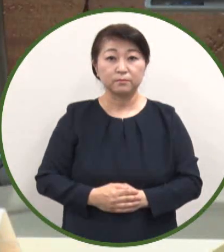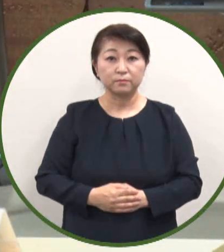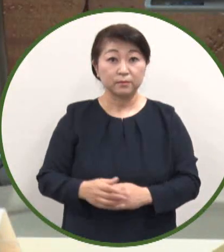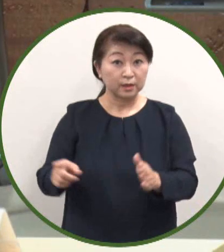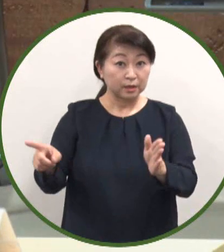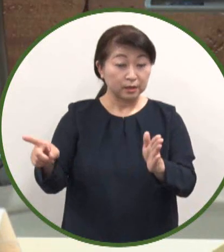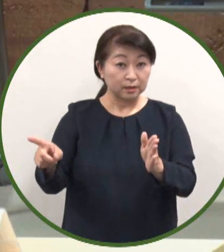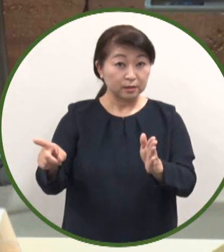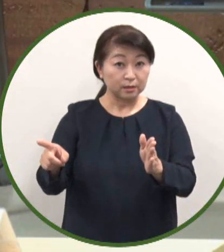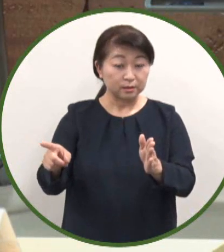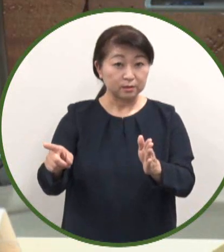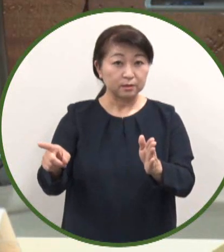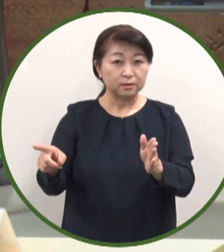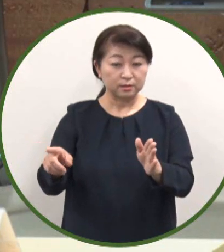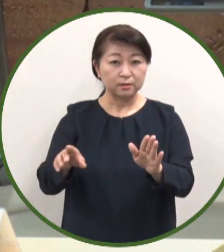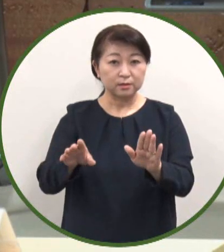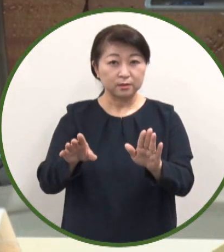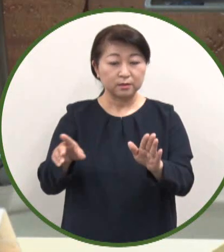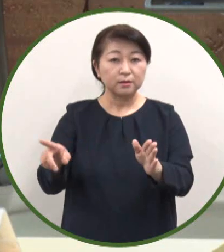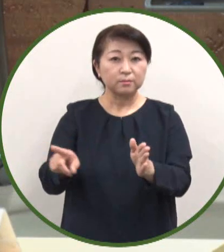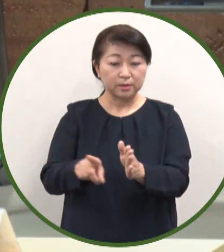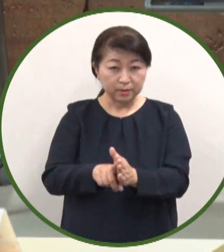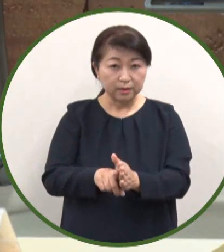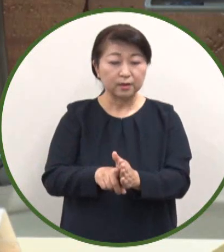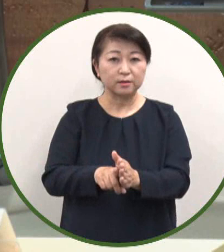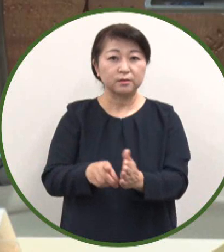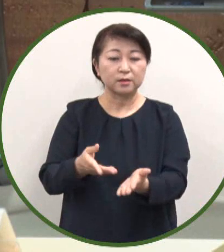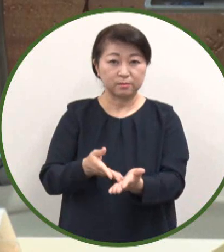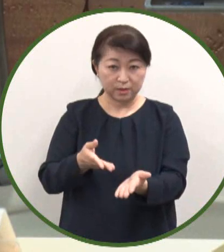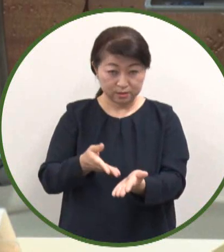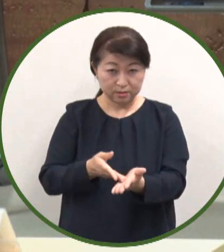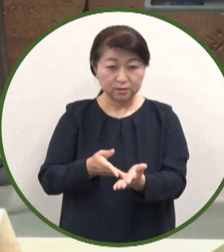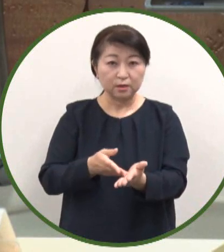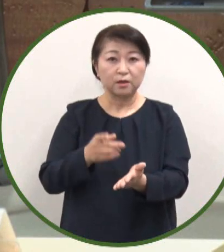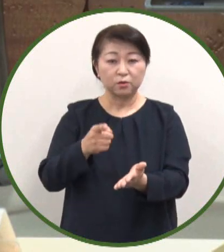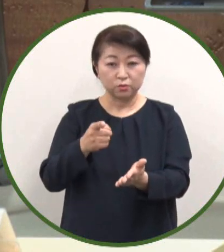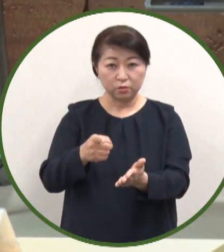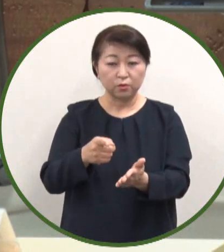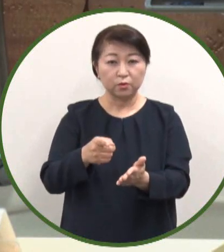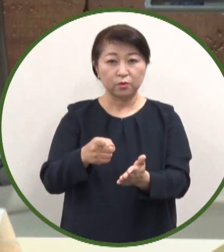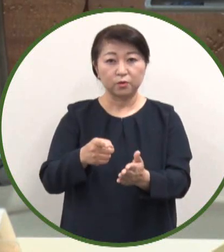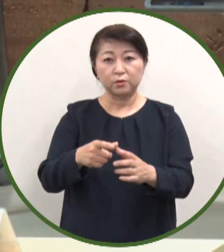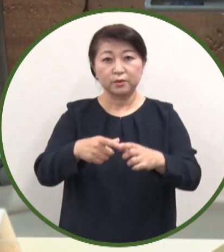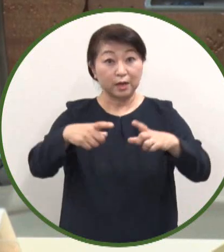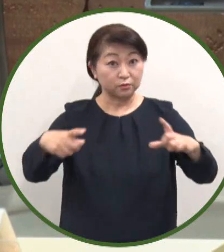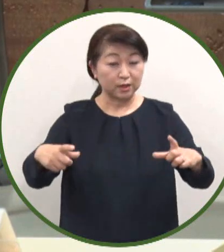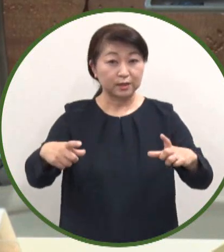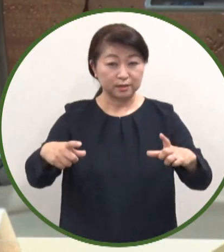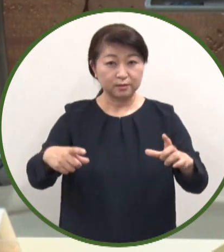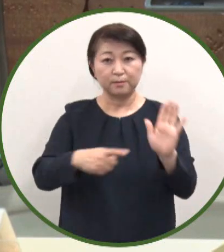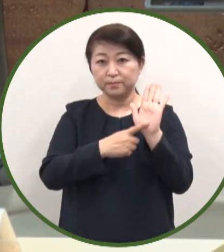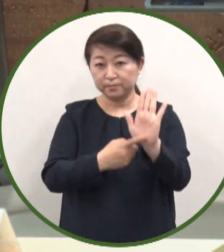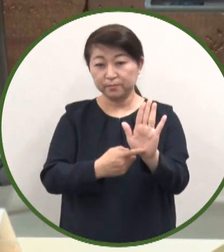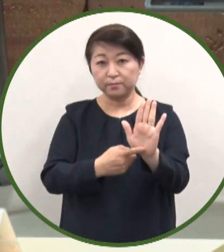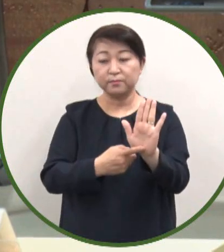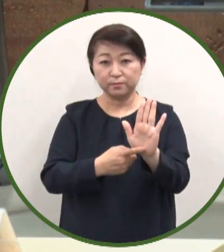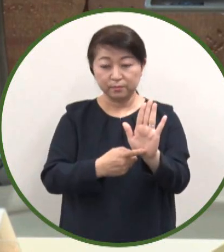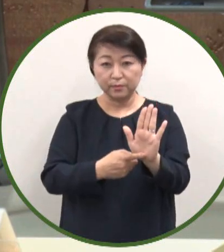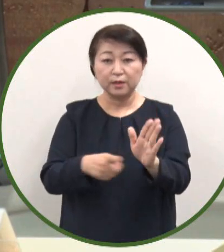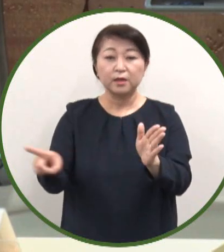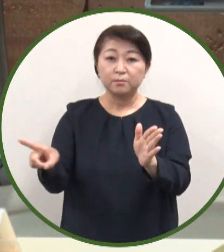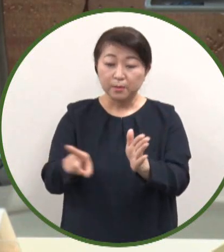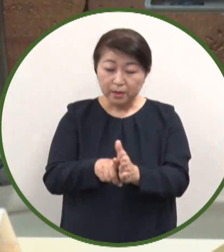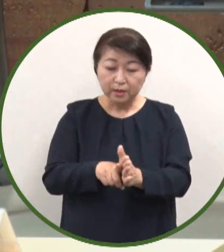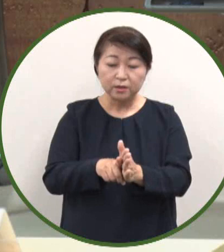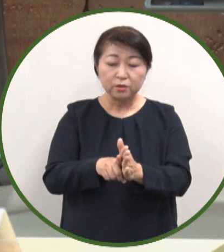これまで、これ、次は先ほどご覧いただいたやつの拡大になってますけれども、 これまで感染拡大防止策を講じる